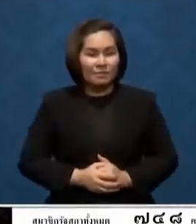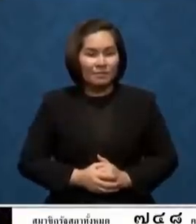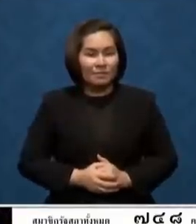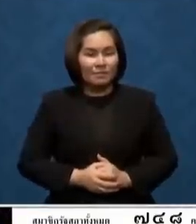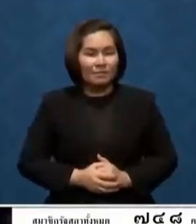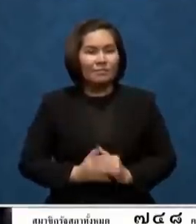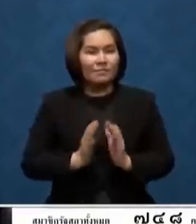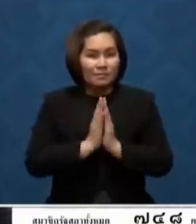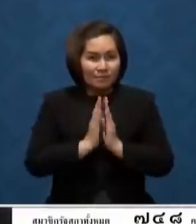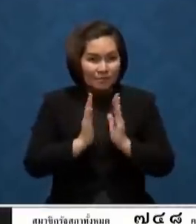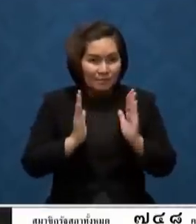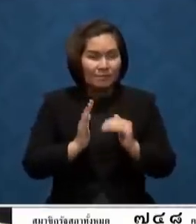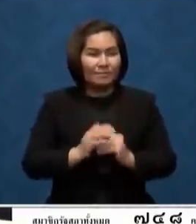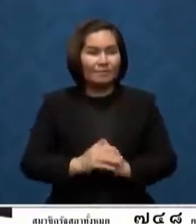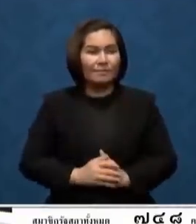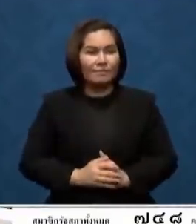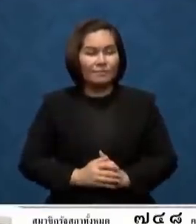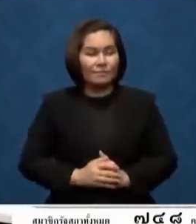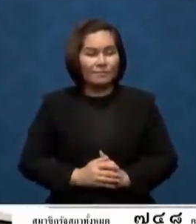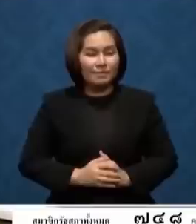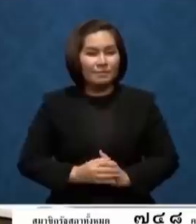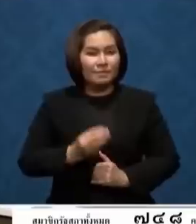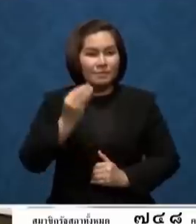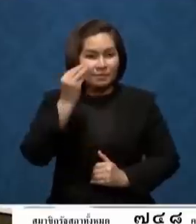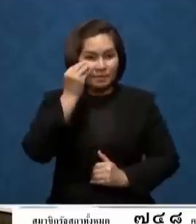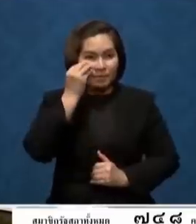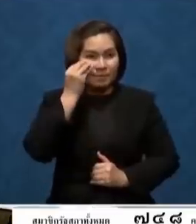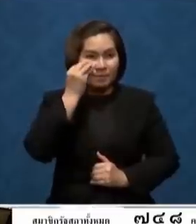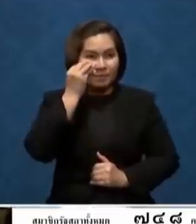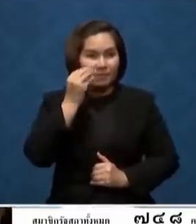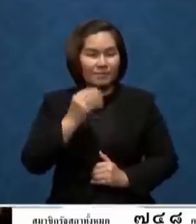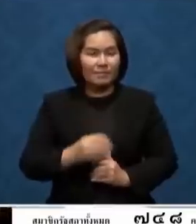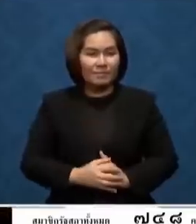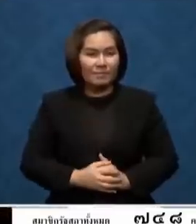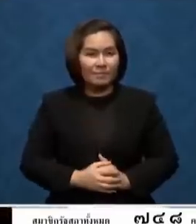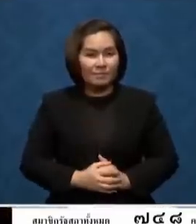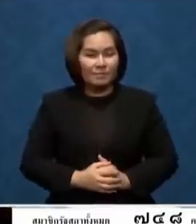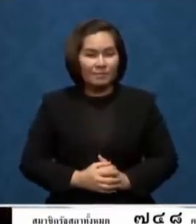ขอบคุณคุณพิธามากครับ